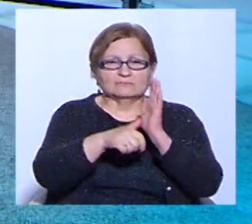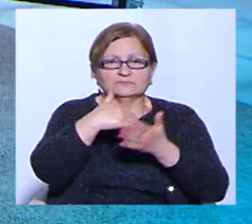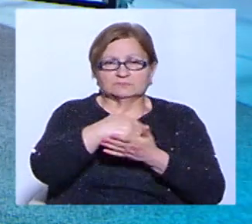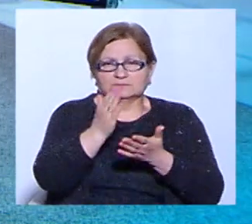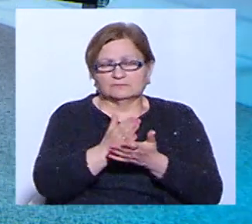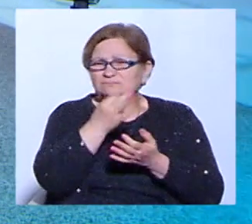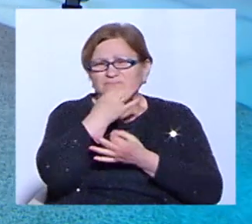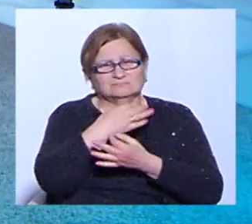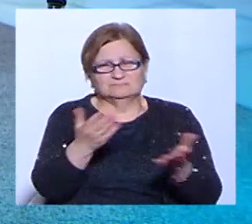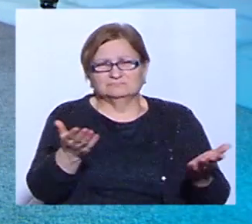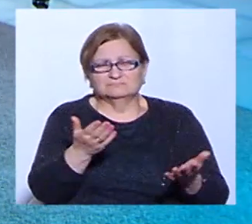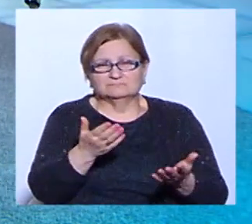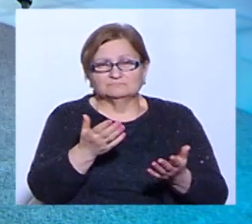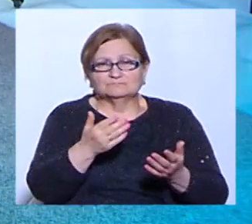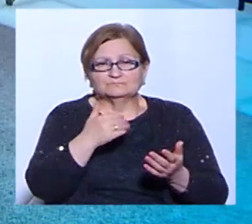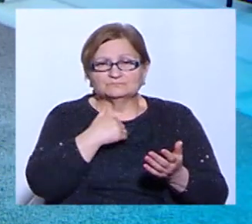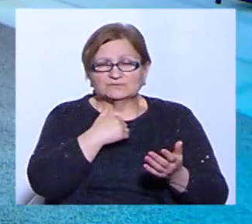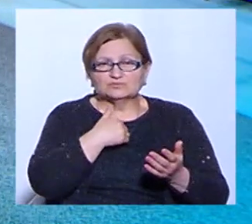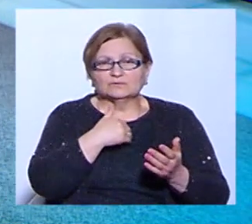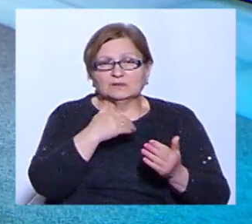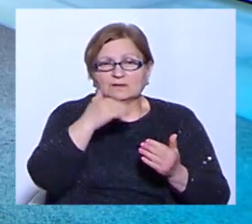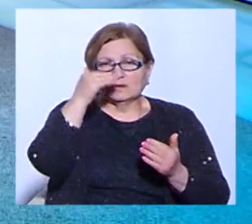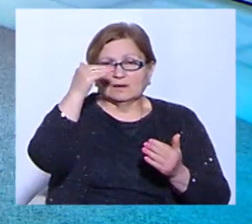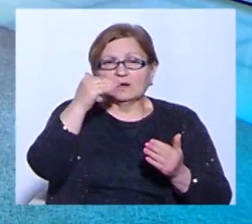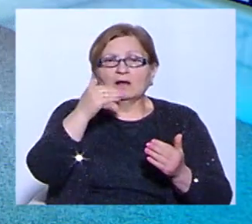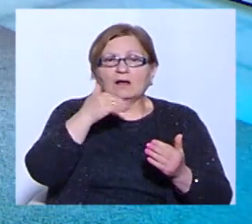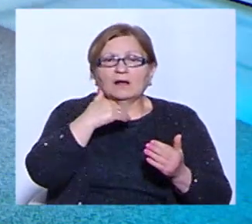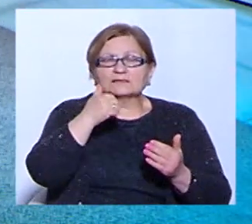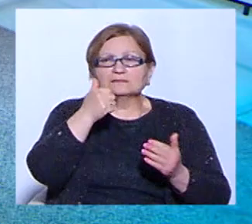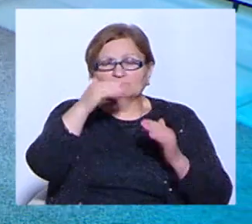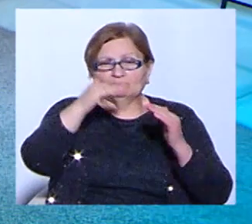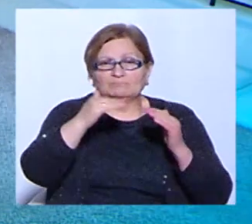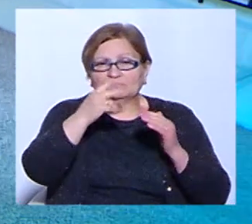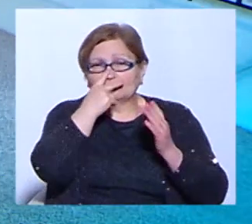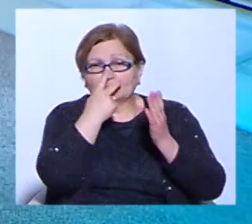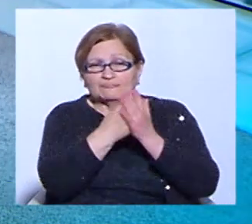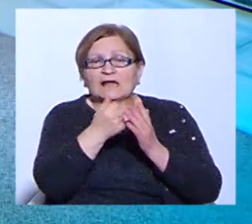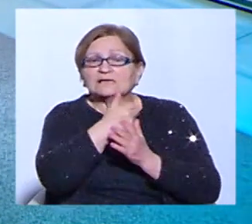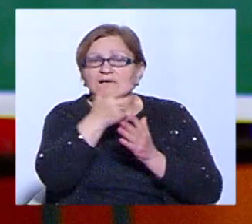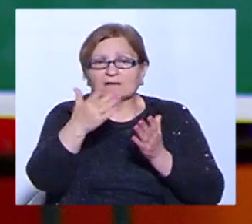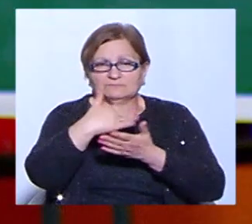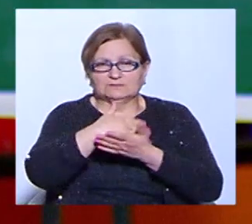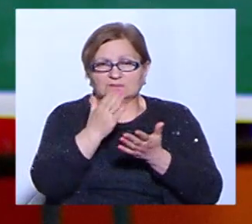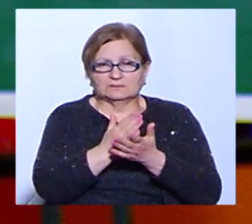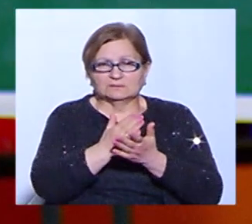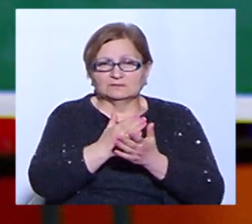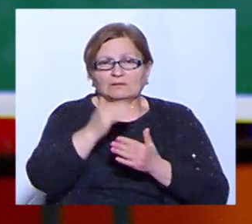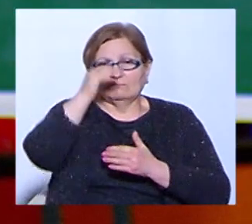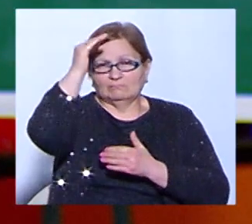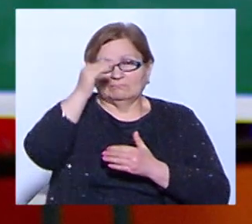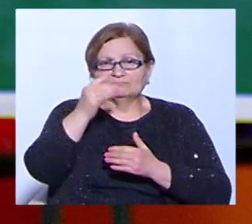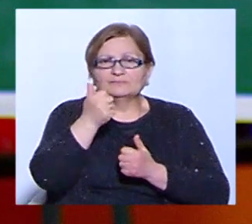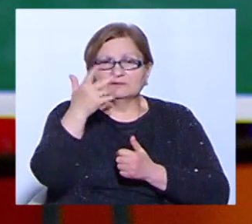ხო? ანუ მნიშვნელი გვიჩვენებს, რამდენ ტოლნაწილად არის მთელი გაყოფილი, ხოლო მრიცხველი